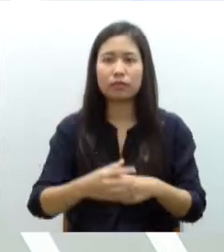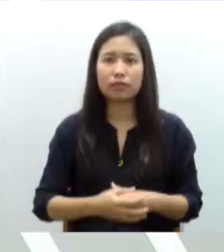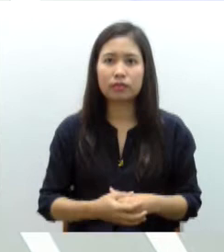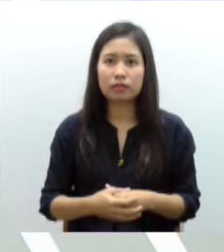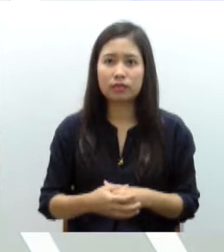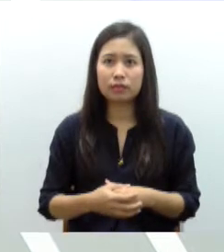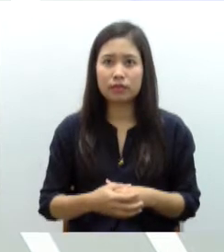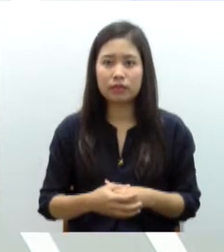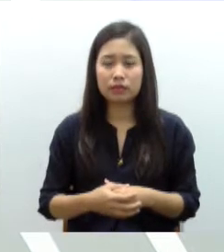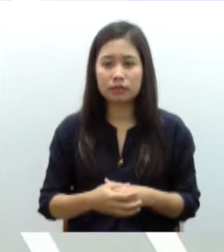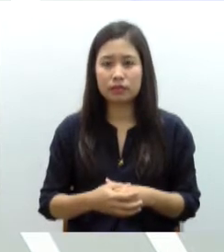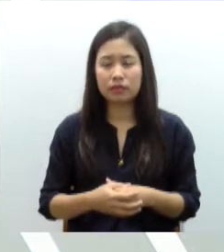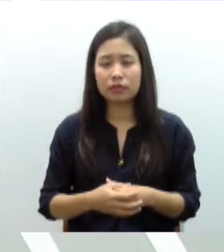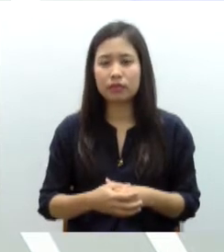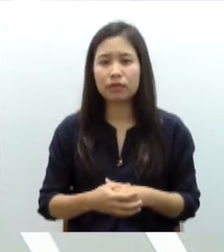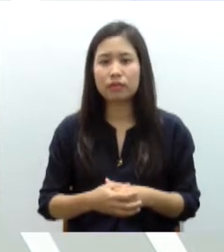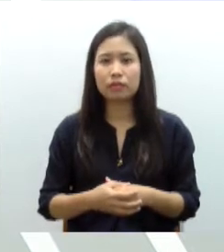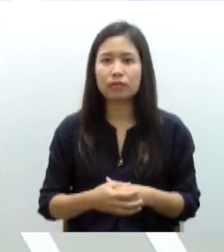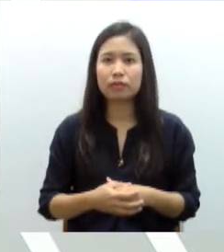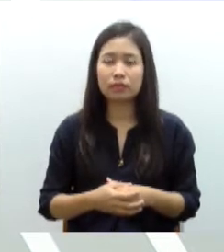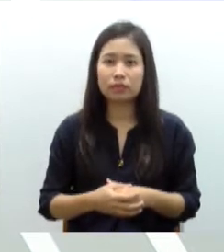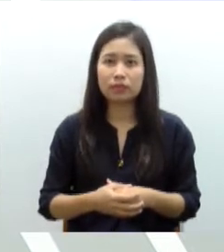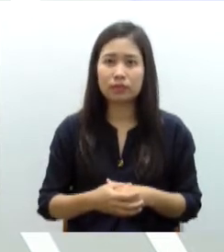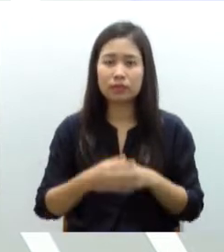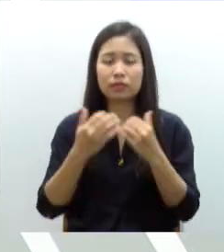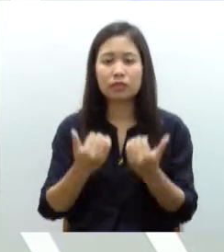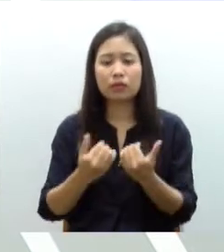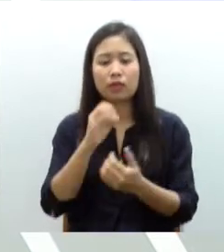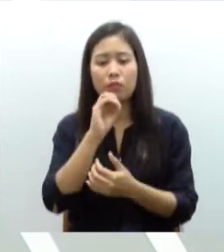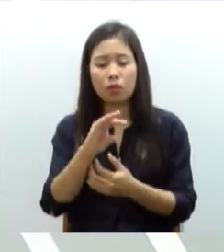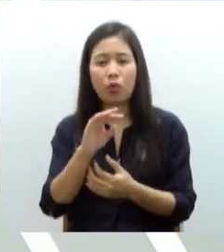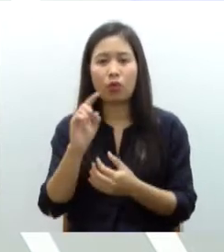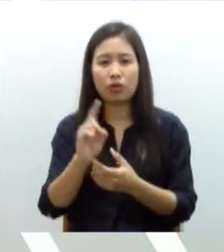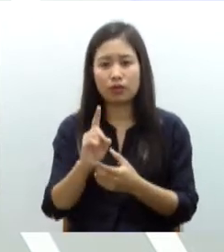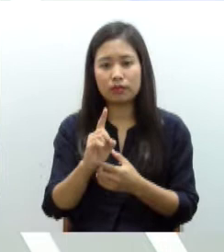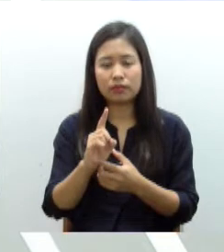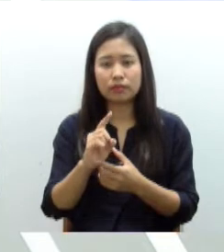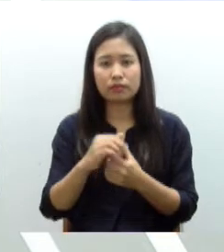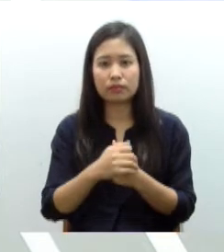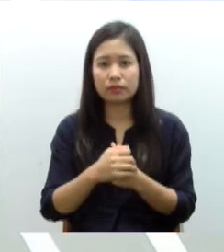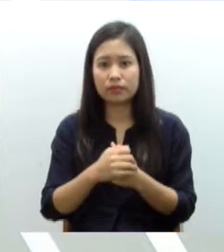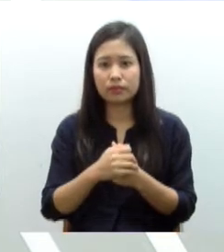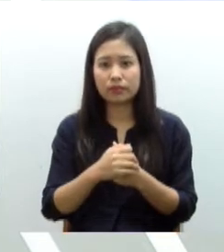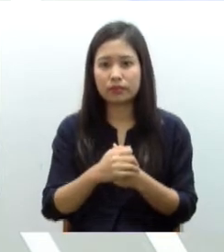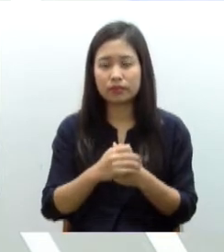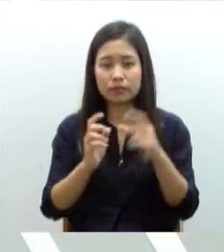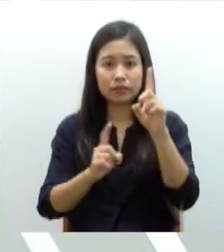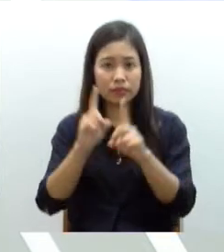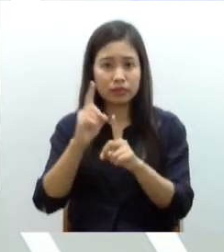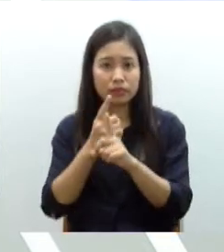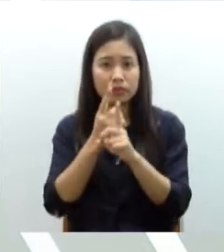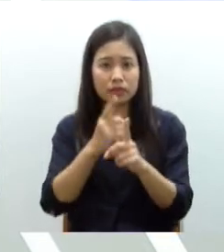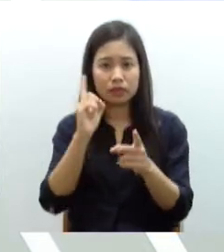ประเมินเรื่องนี้ต้องประเมินทุกปีนะฮะและมีการกำหนดไว้ด้วยนะครับว่าหน่วยงานที่จะประเมินผ่านนั้นจะต้องได้คะ